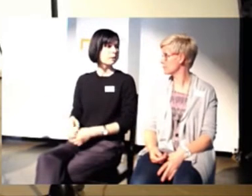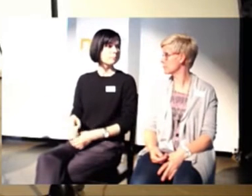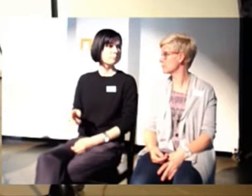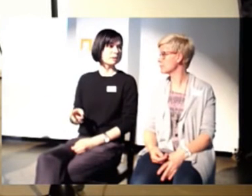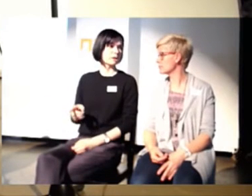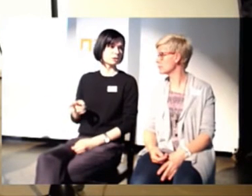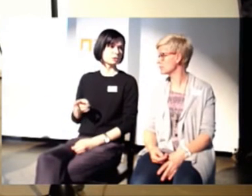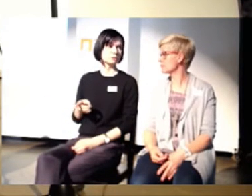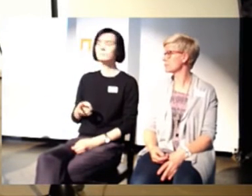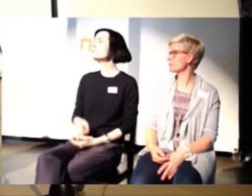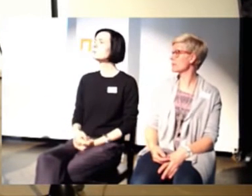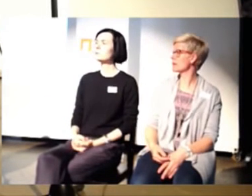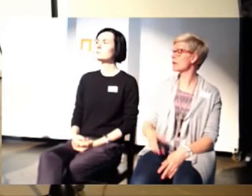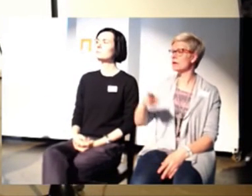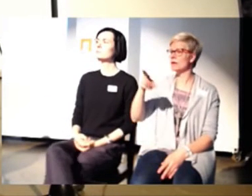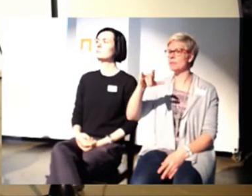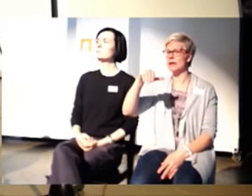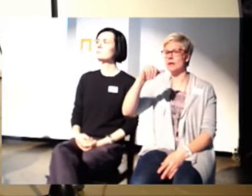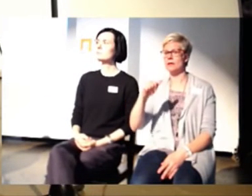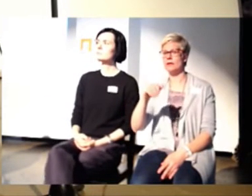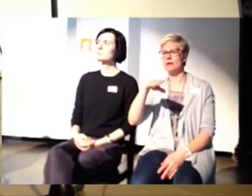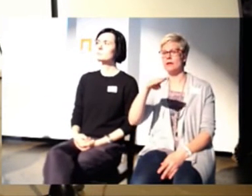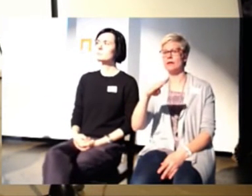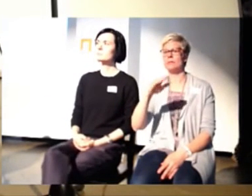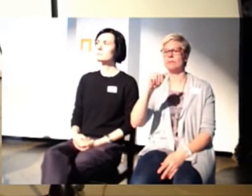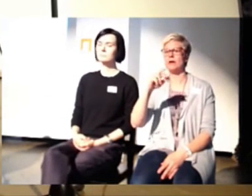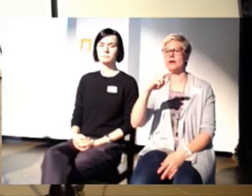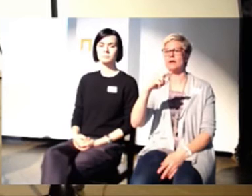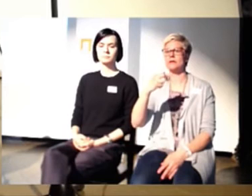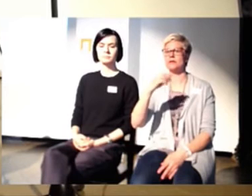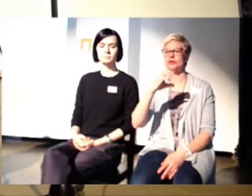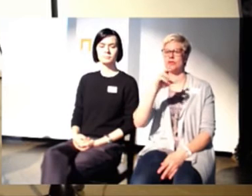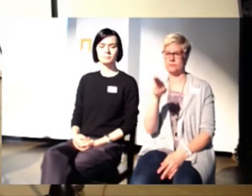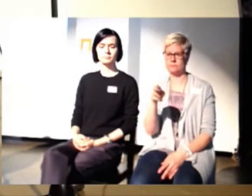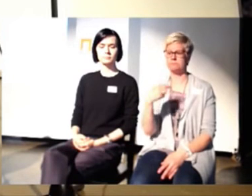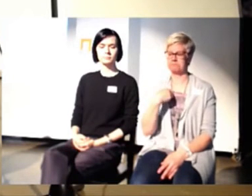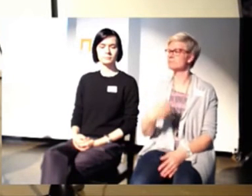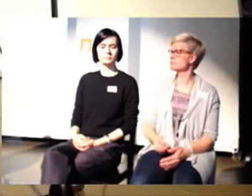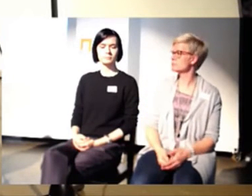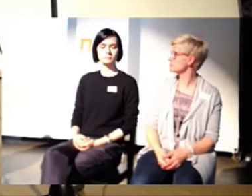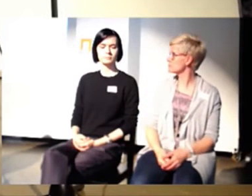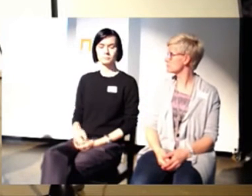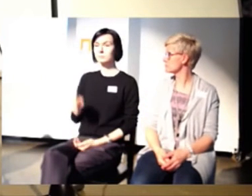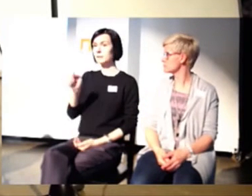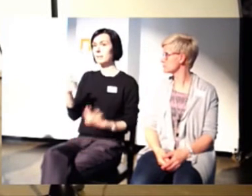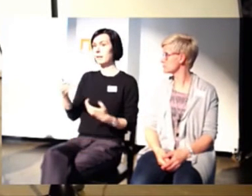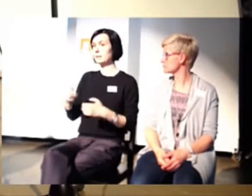tullut puhumaan Saaren kartanon toiminnasta. Pia Paatio, joka kertoo meille tänään myöhemmin Saaren kartanon